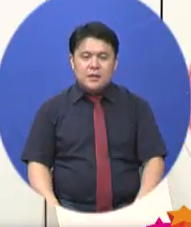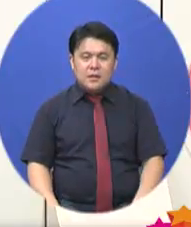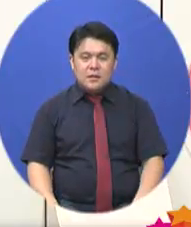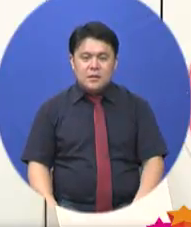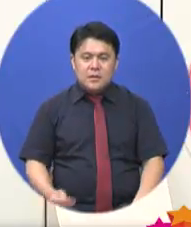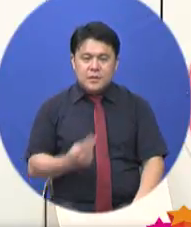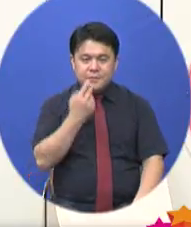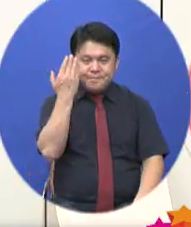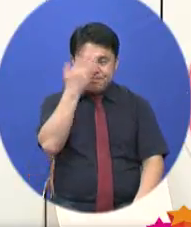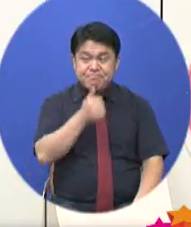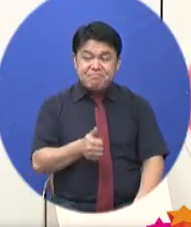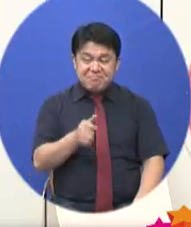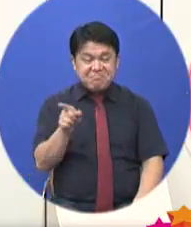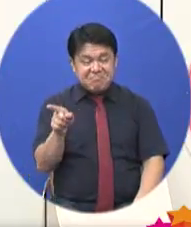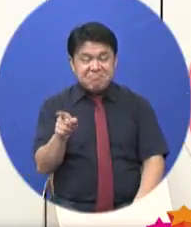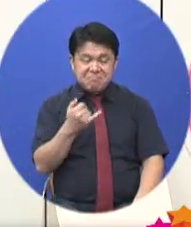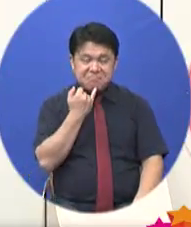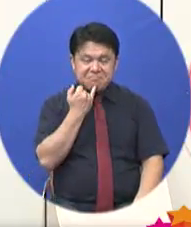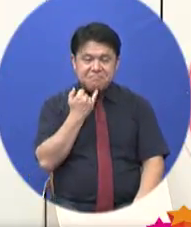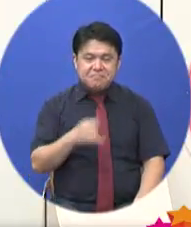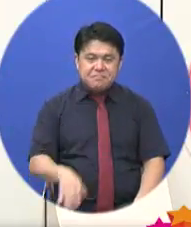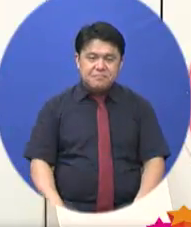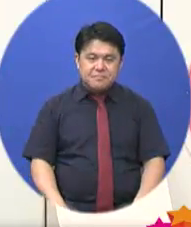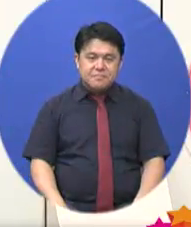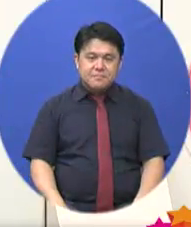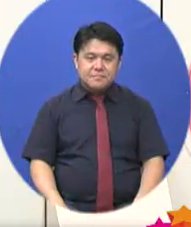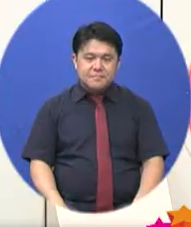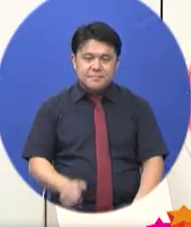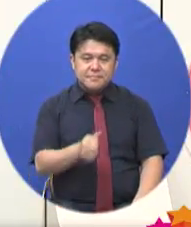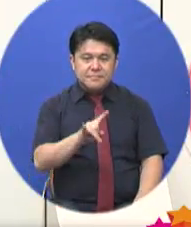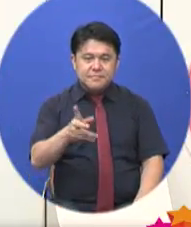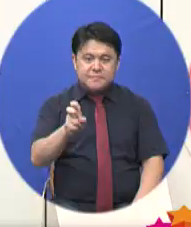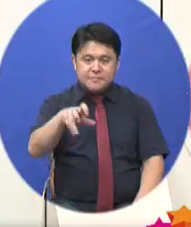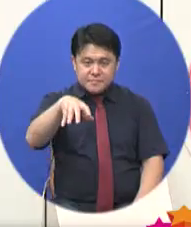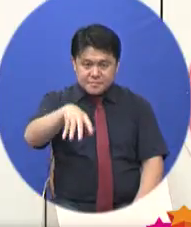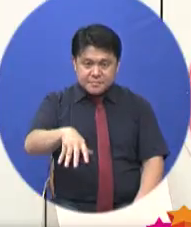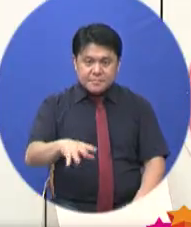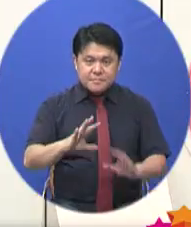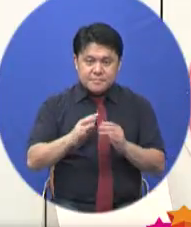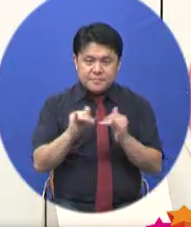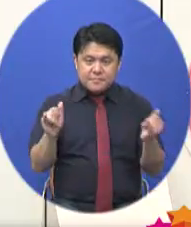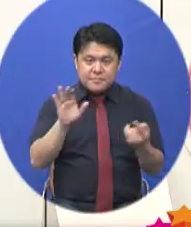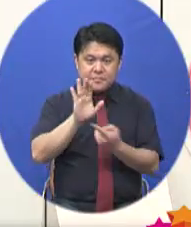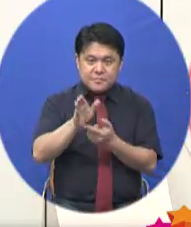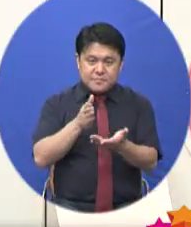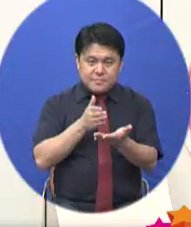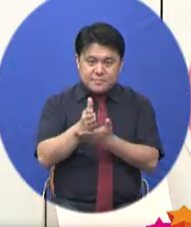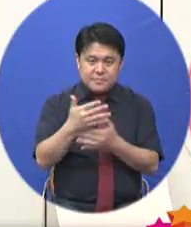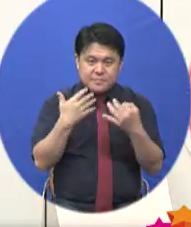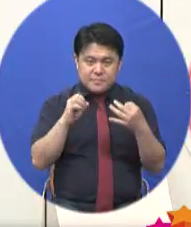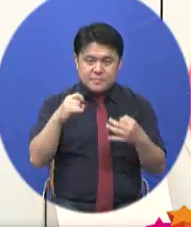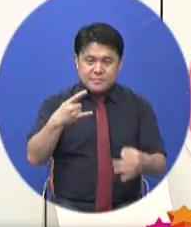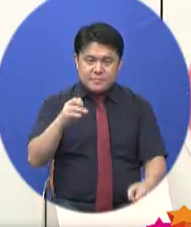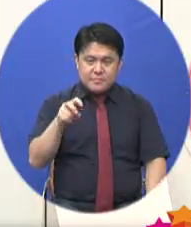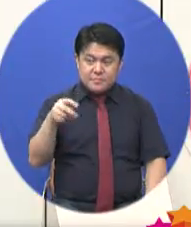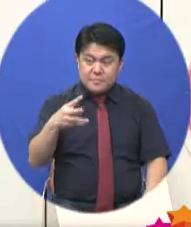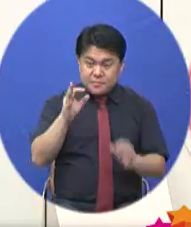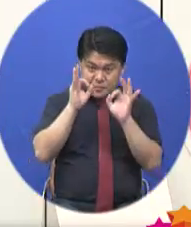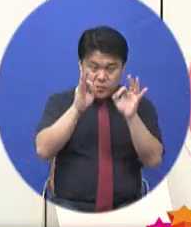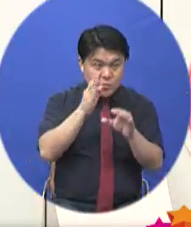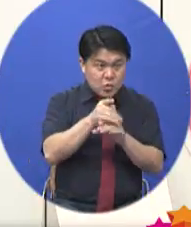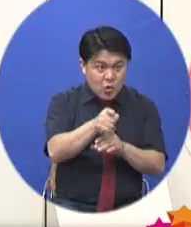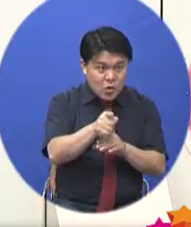공기 좋은데니까요. 네. 그러게 해남에 아주 국민 우리 홍보대사 김의열님이 네. 보고